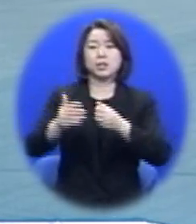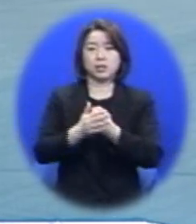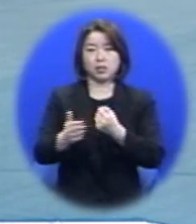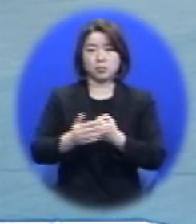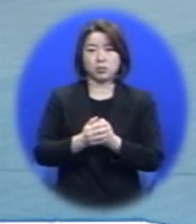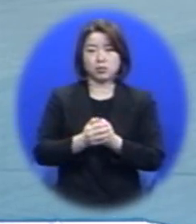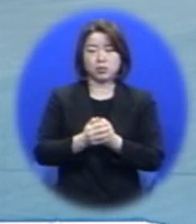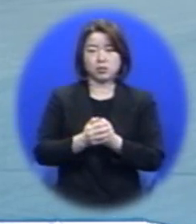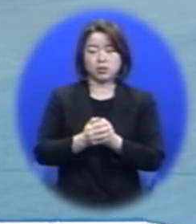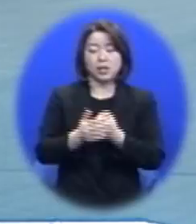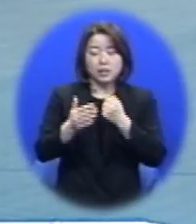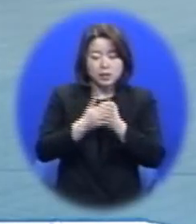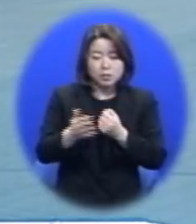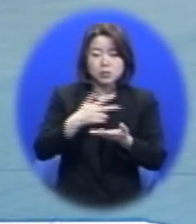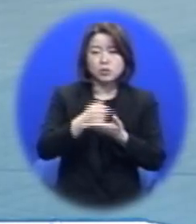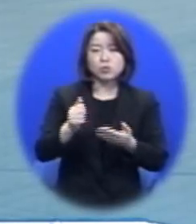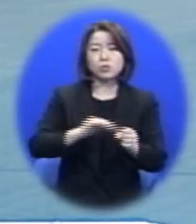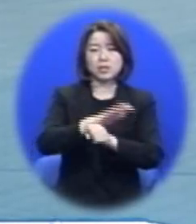주님과 사랑에 빠진 거예요.